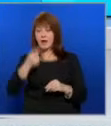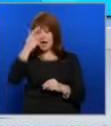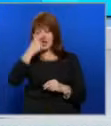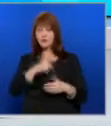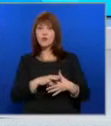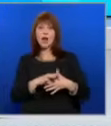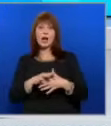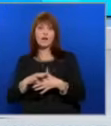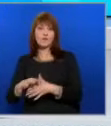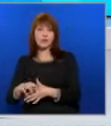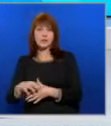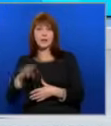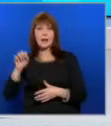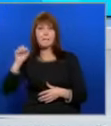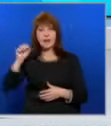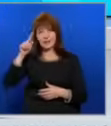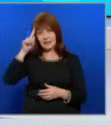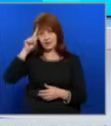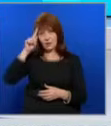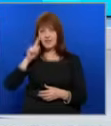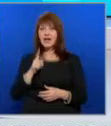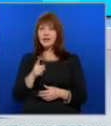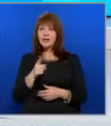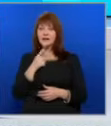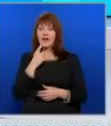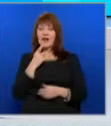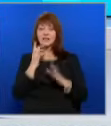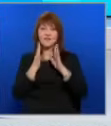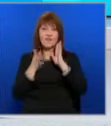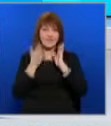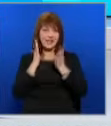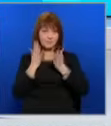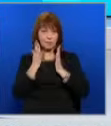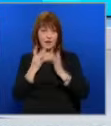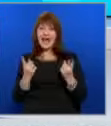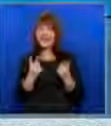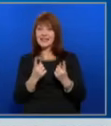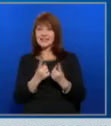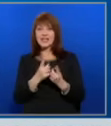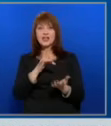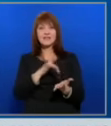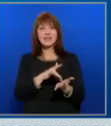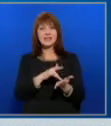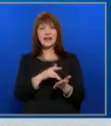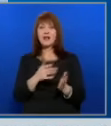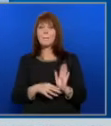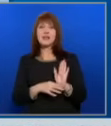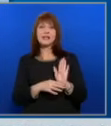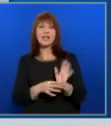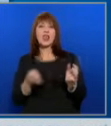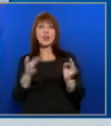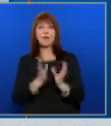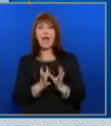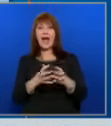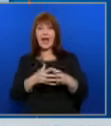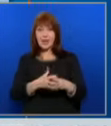лично ръководството на структурите на партията в София. Става ясно от съобщение във Фейсбук. На среща в централата е бил представен новият